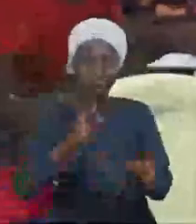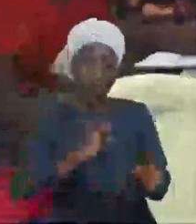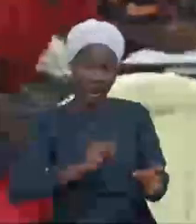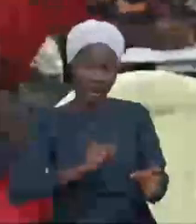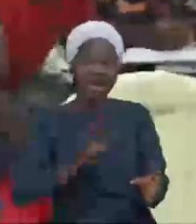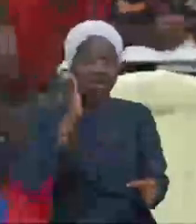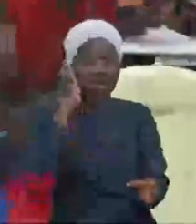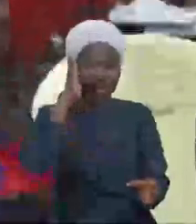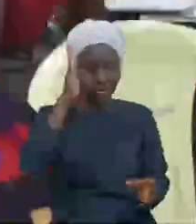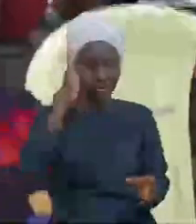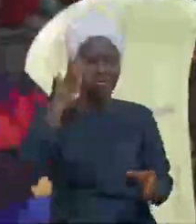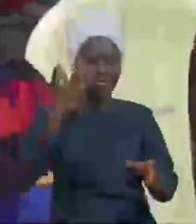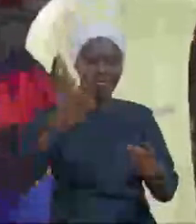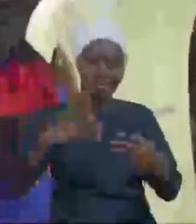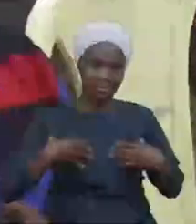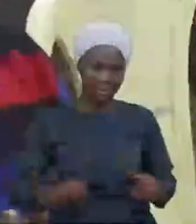serai rétabli.